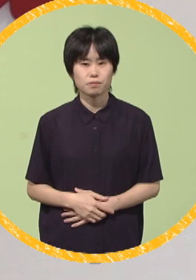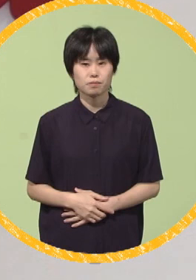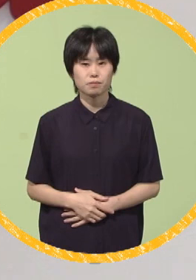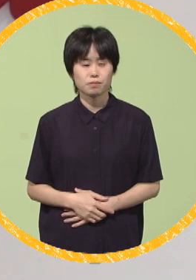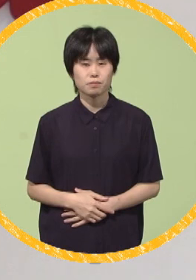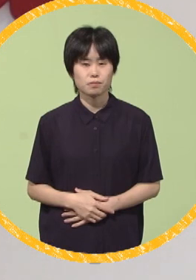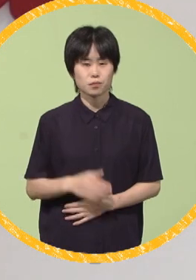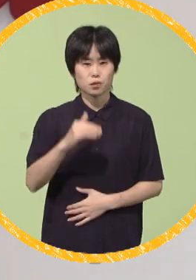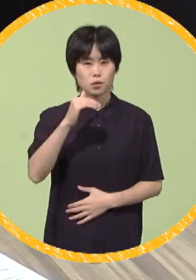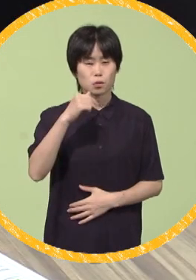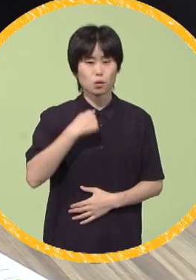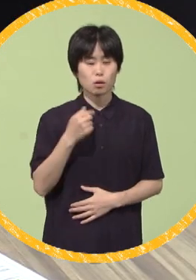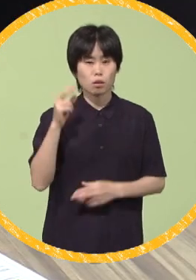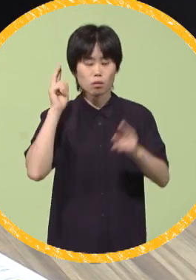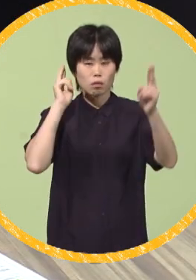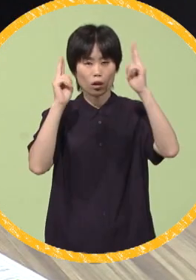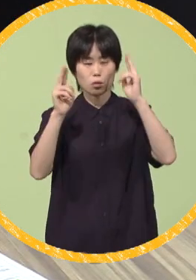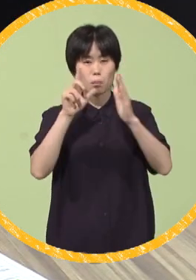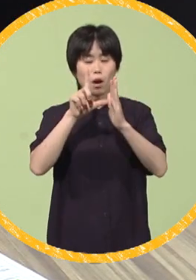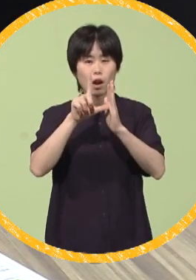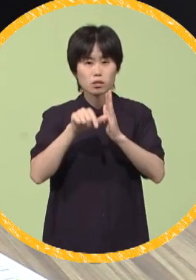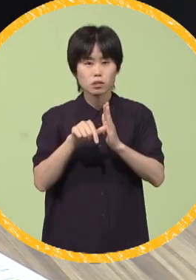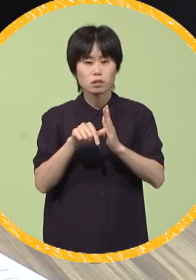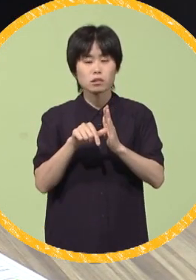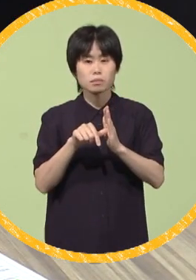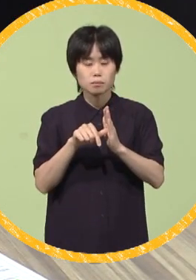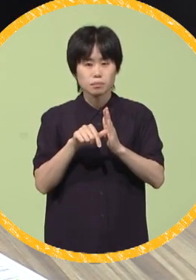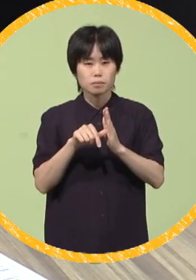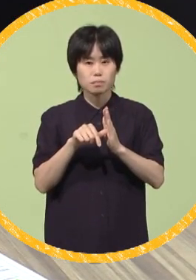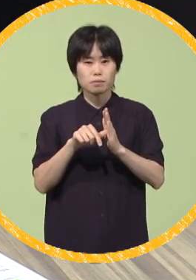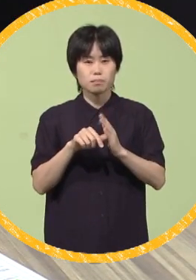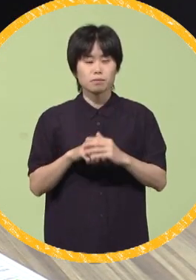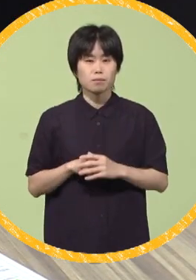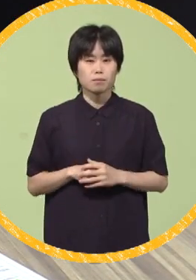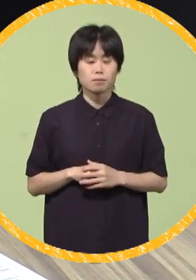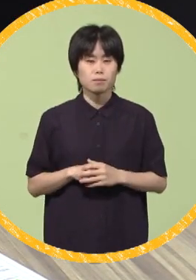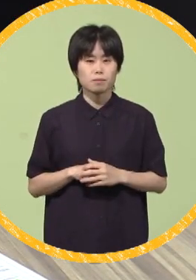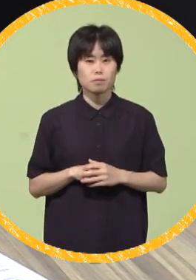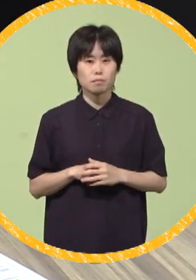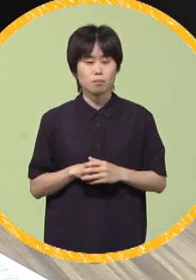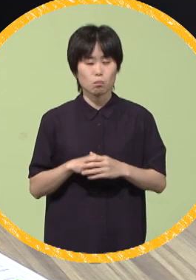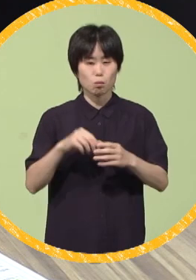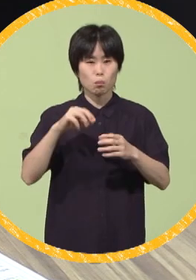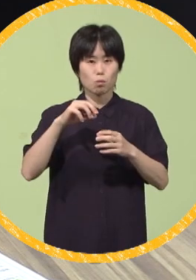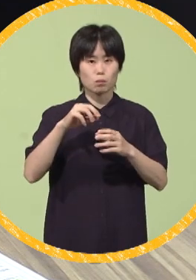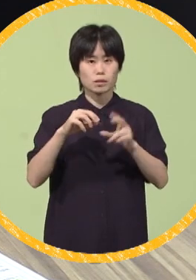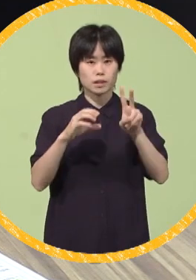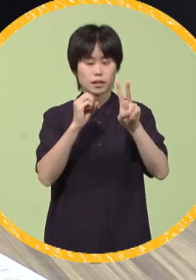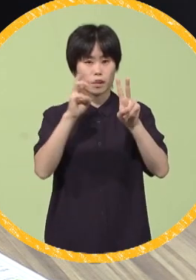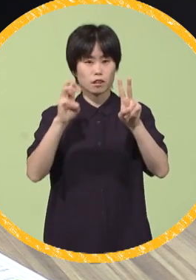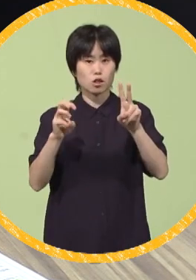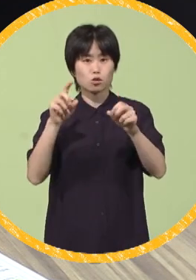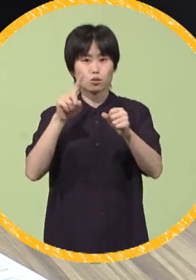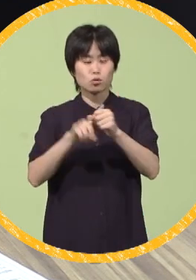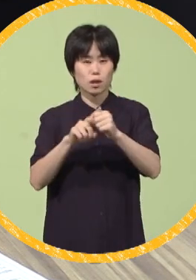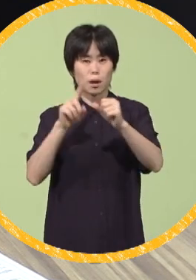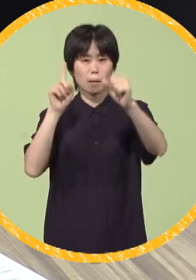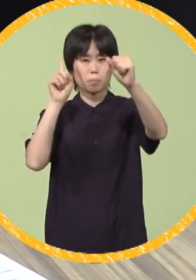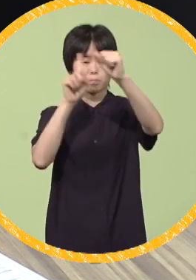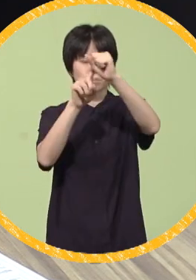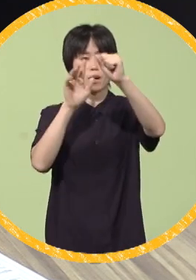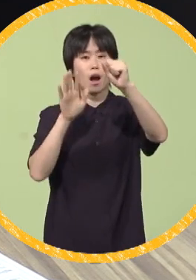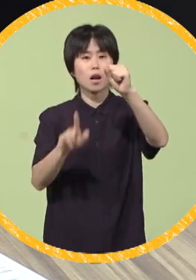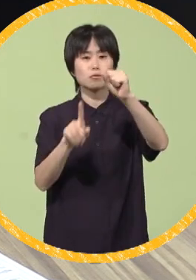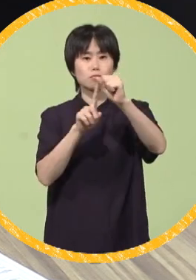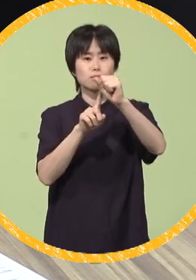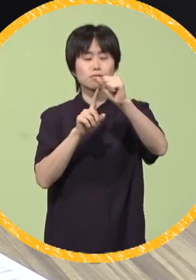コカ・コーラの場合は、コカ・コーラシステムとしましては、容器の2030年ビジョンというのを打ち立て